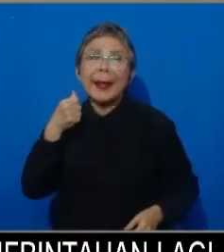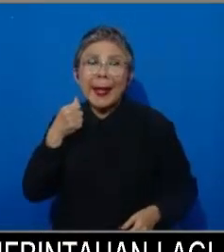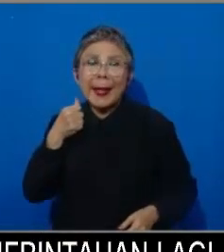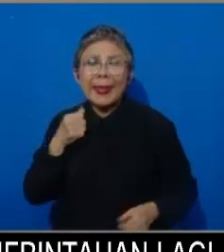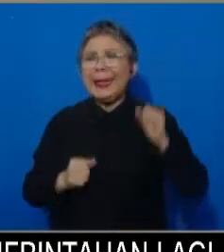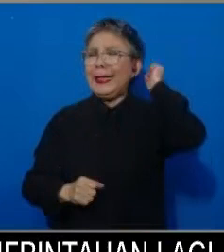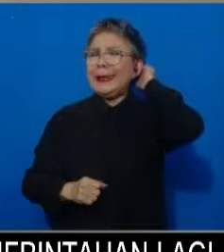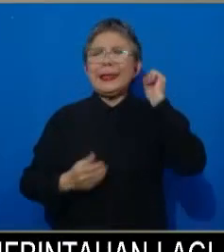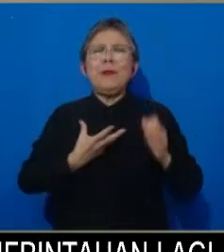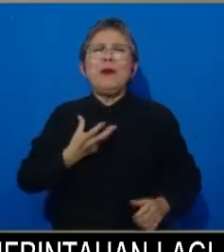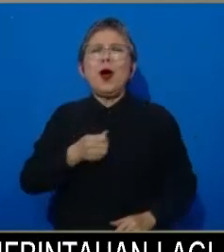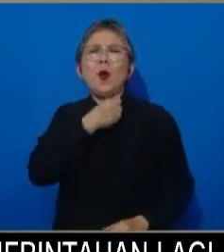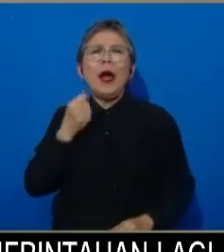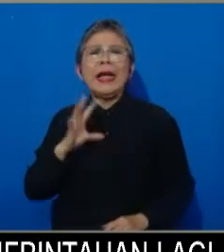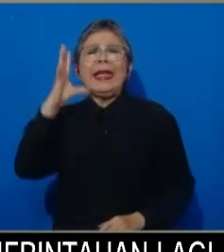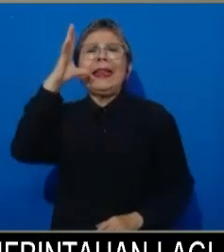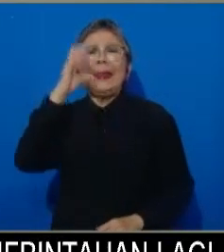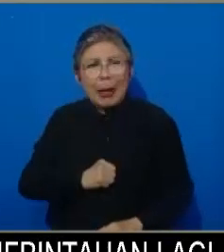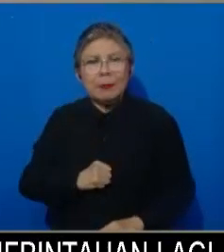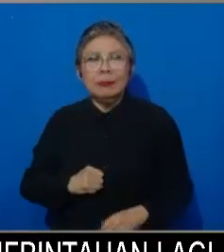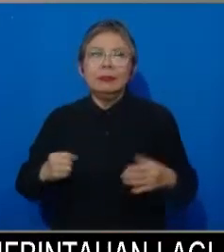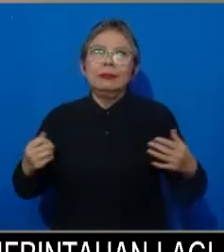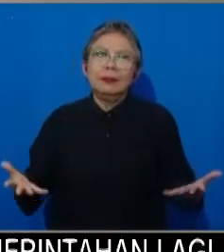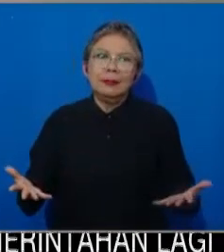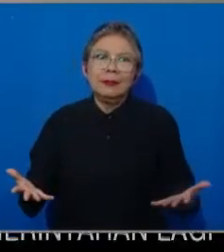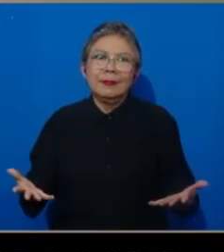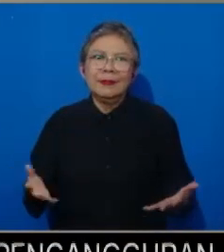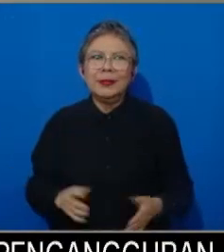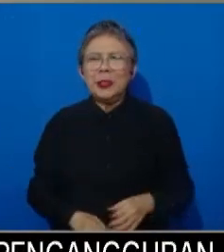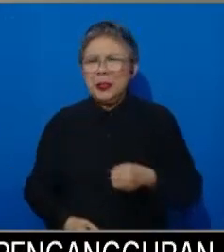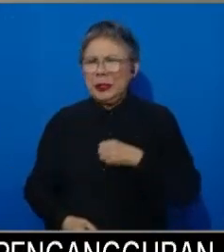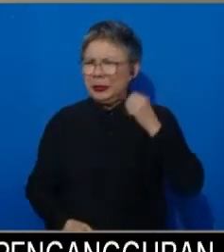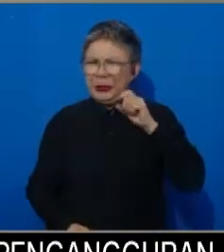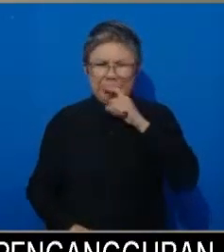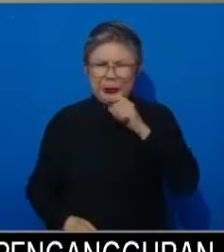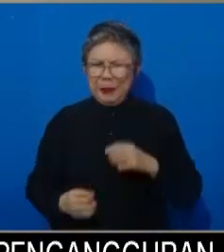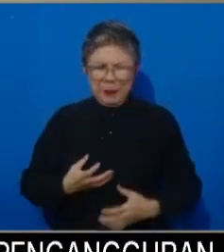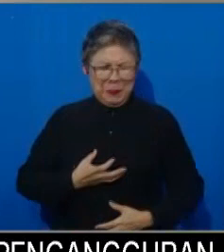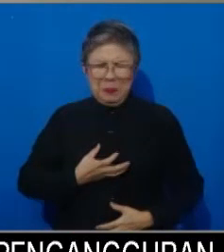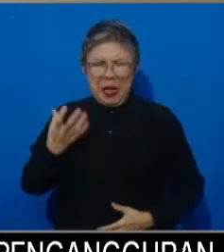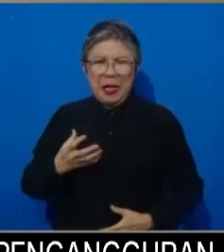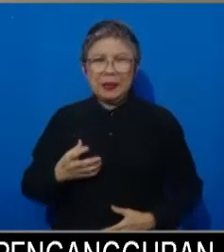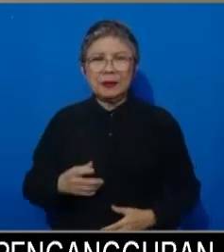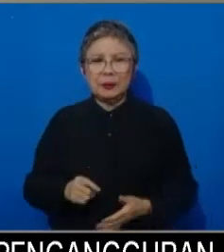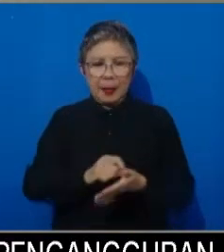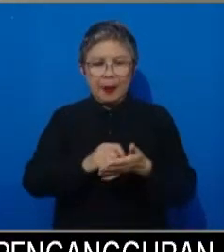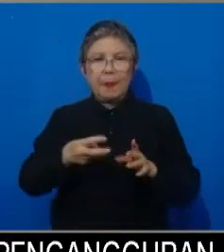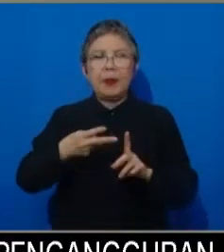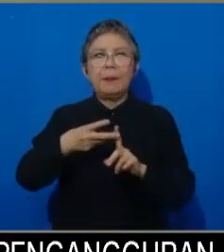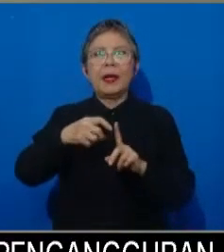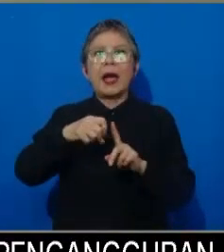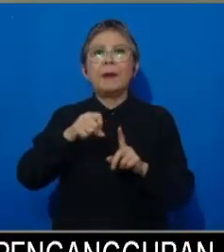motor berwarna hitam. Selain itu, sang istri kesal lantaran BPKB tercatat atas nama sang